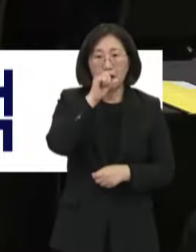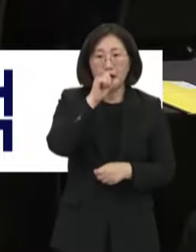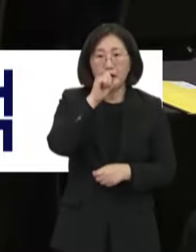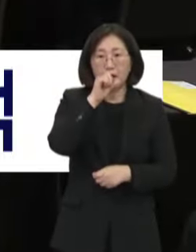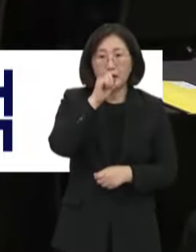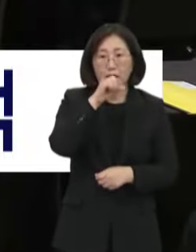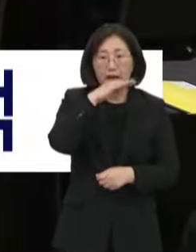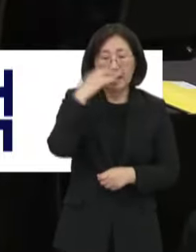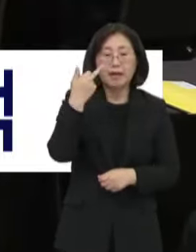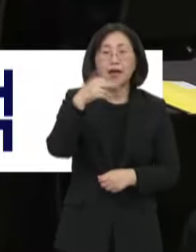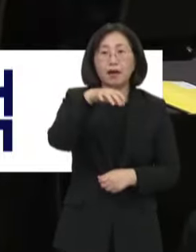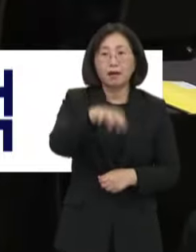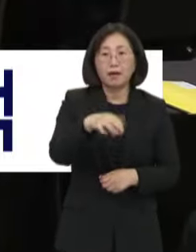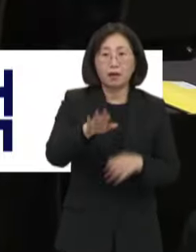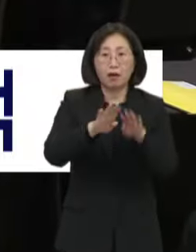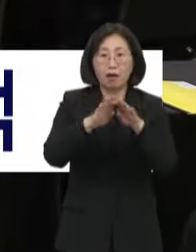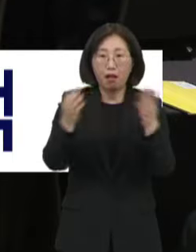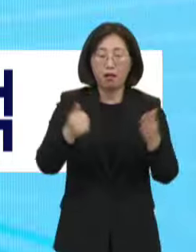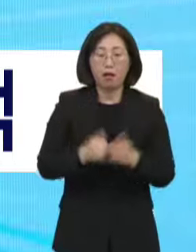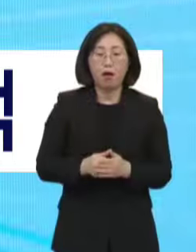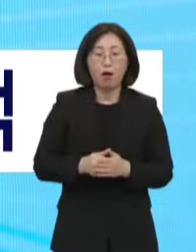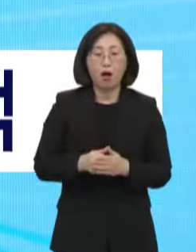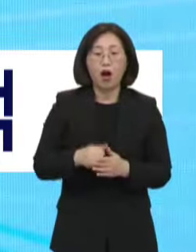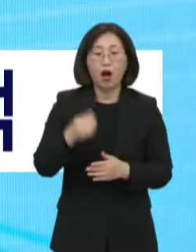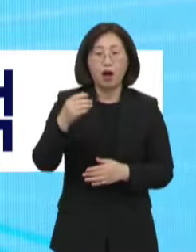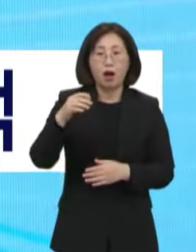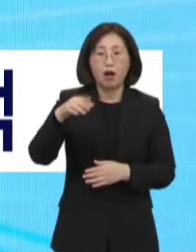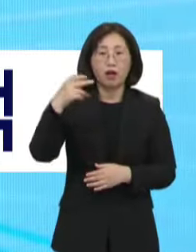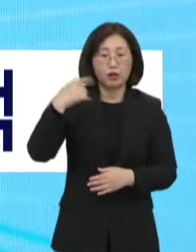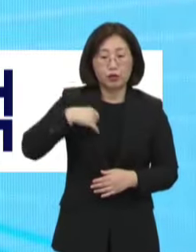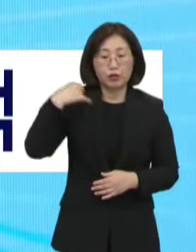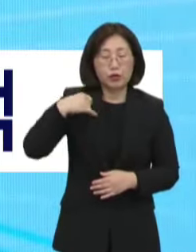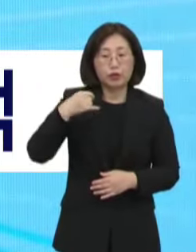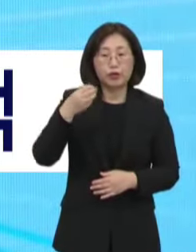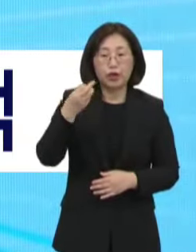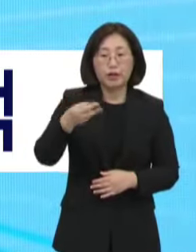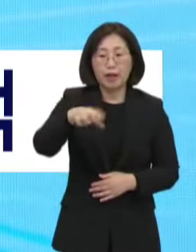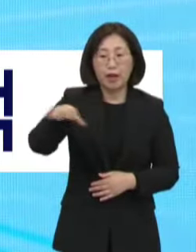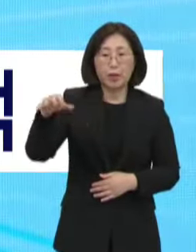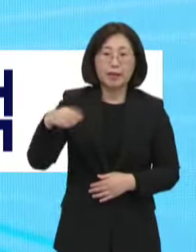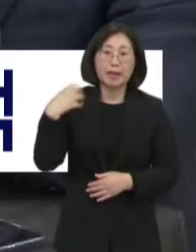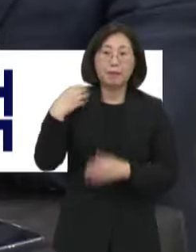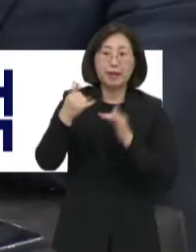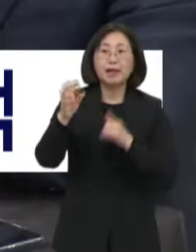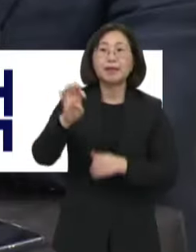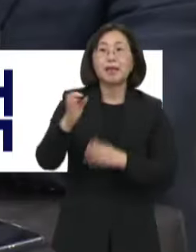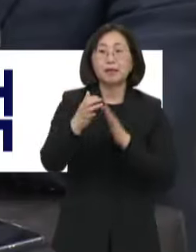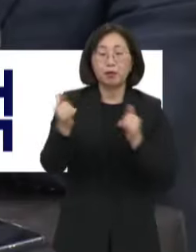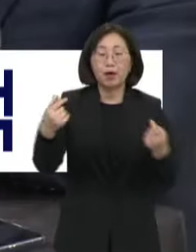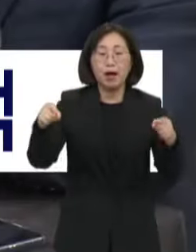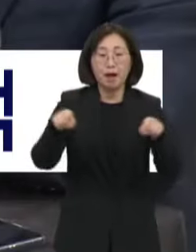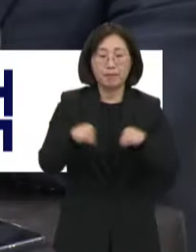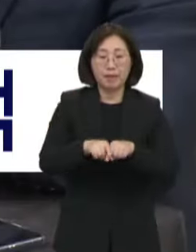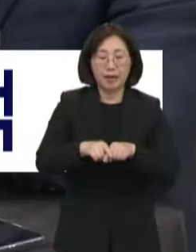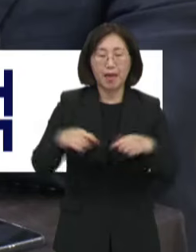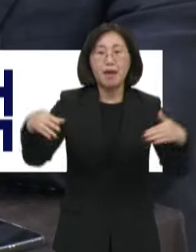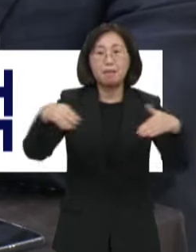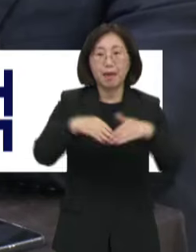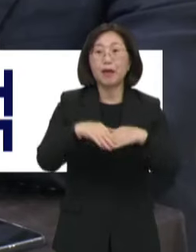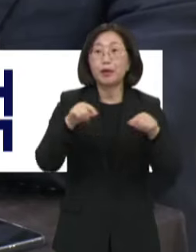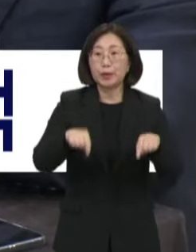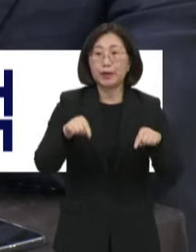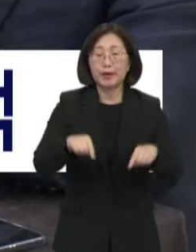열고 허베이성과 구이저우성 등 13개 성의 담당자 40여 명과 함께 새로운 파트너십에 대해